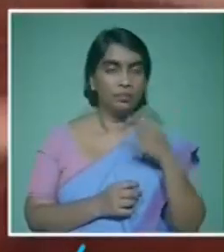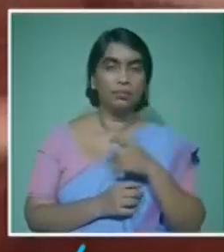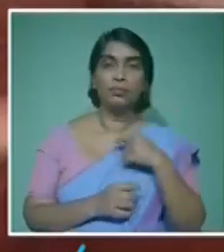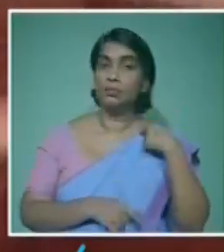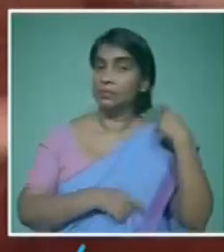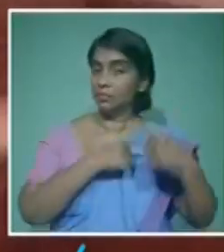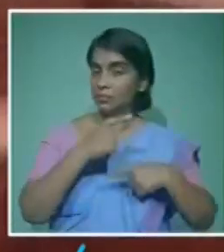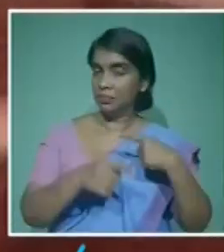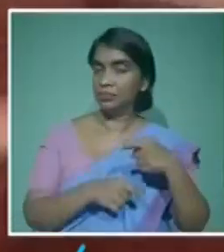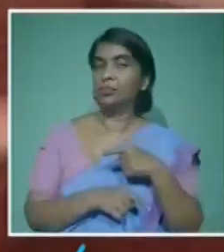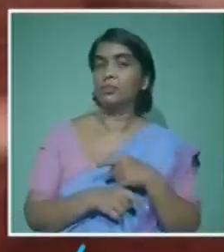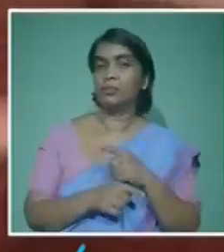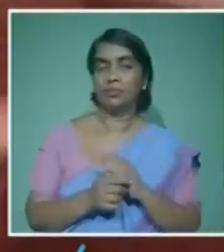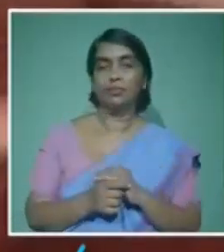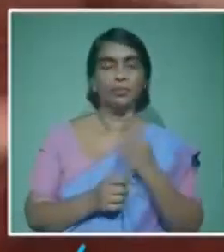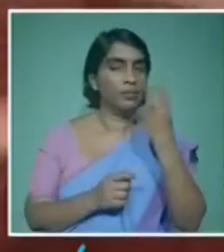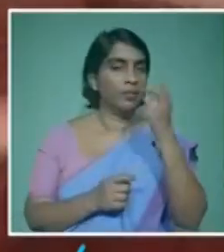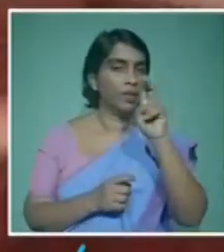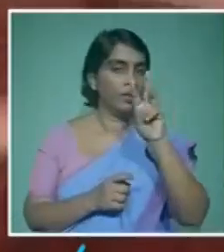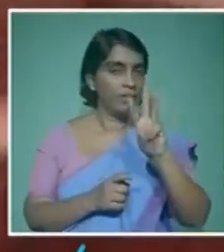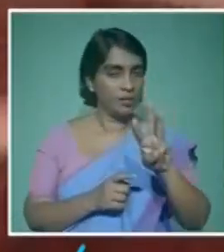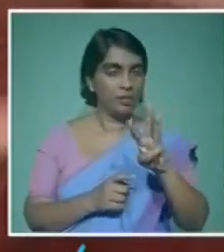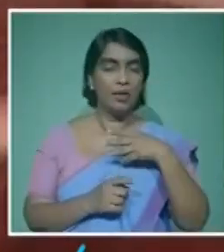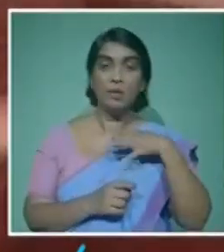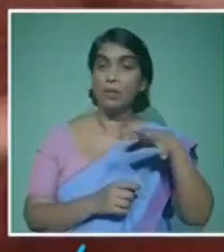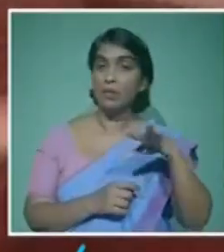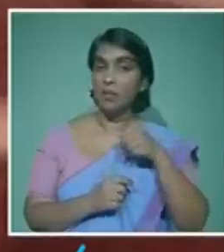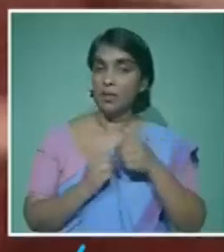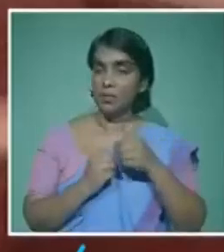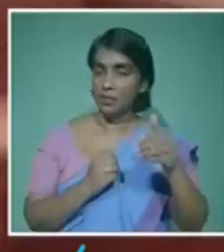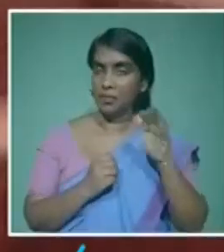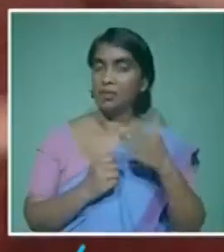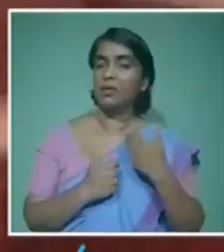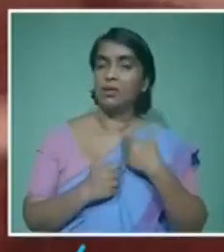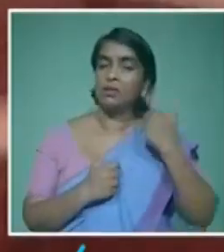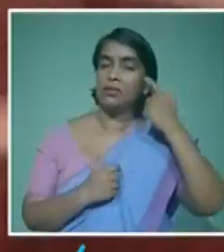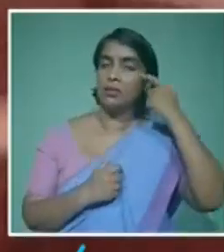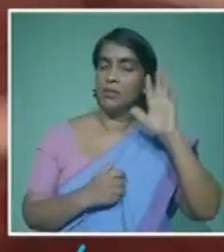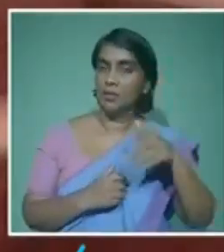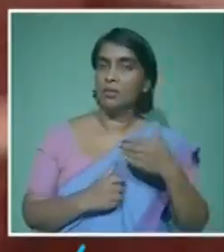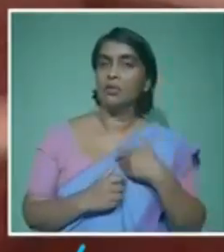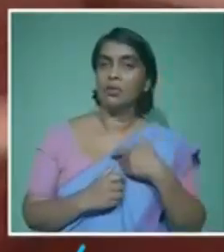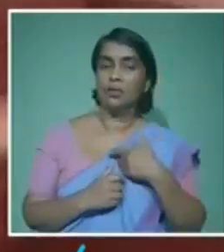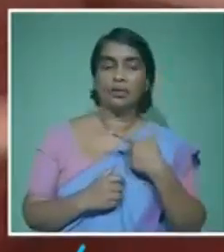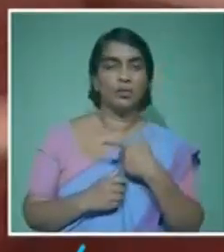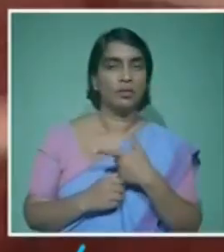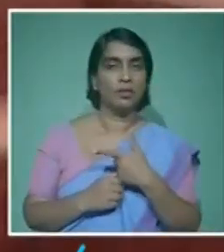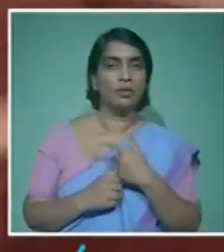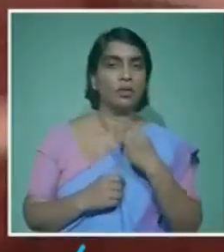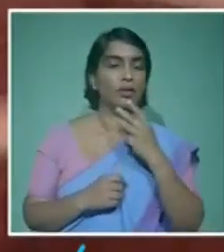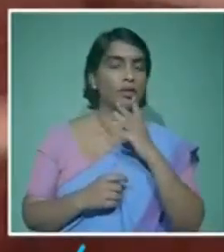முடியுமென எதிர்பார்க்கின்றேன். அந்த வகையில் 3 குதிரை வலுகொண்ட இயந்திரத்திற்கான